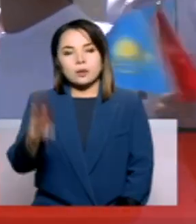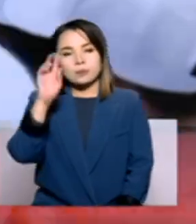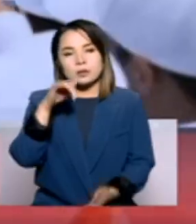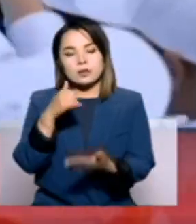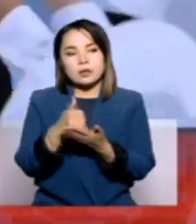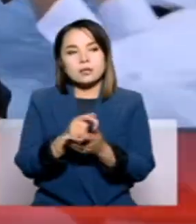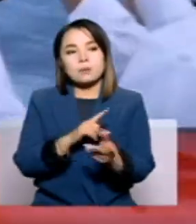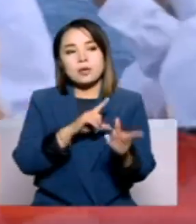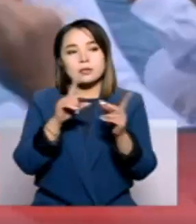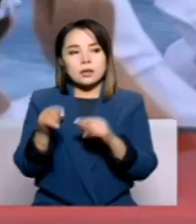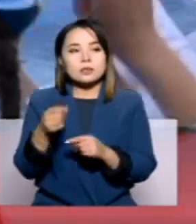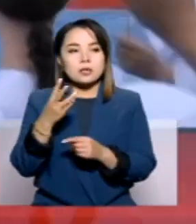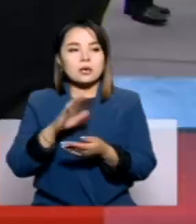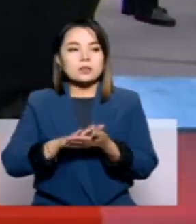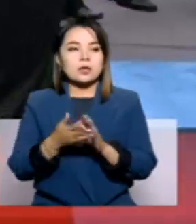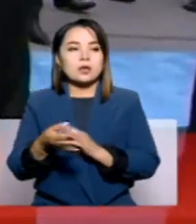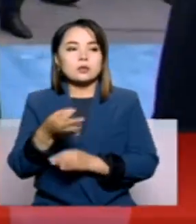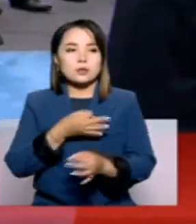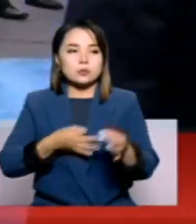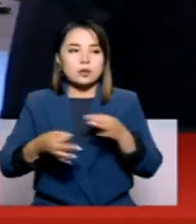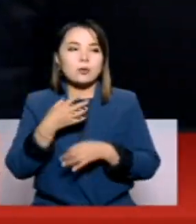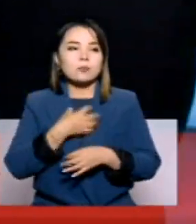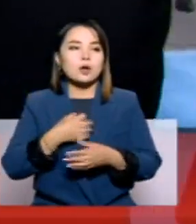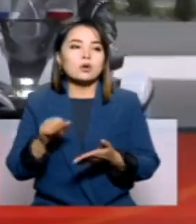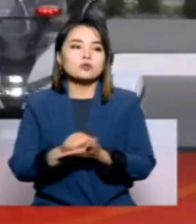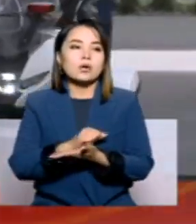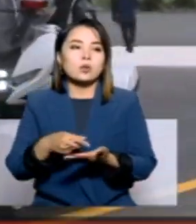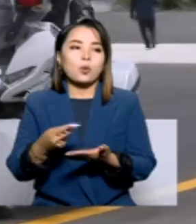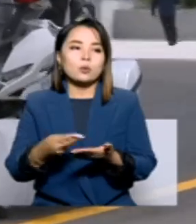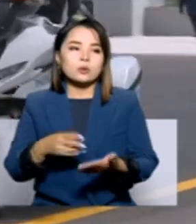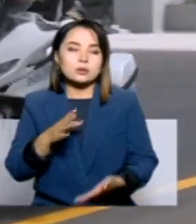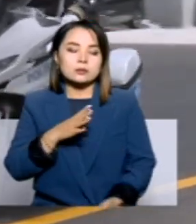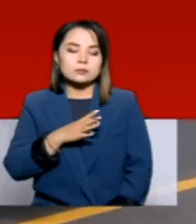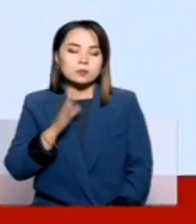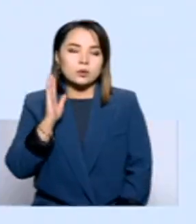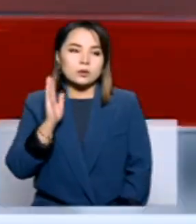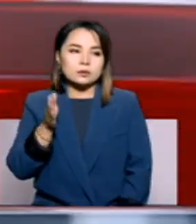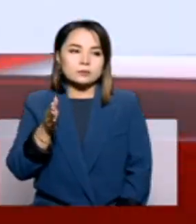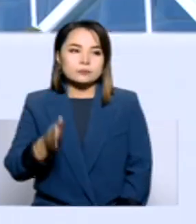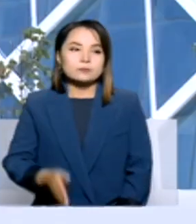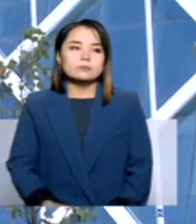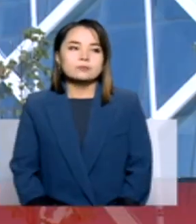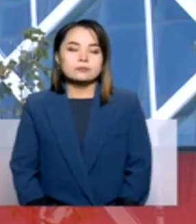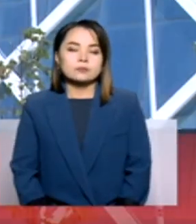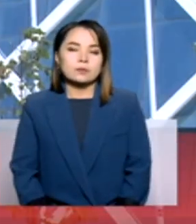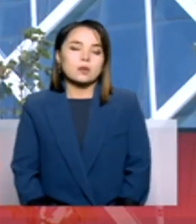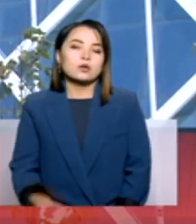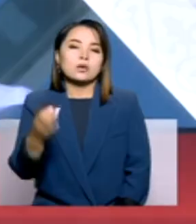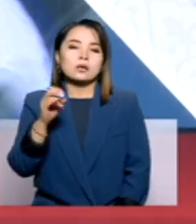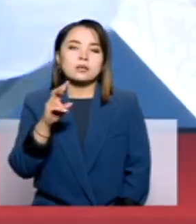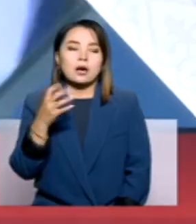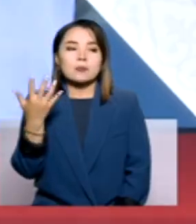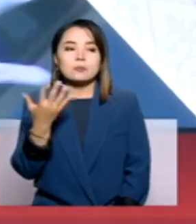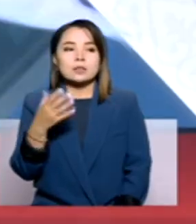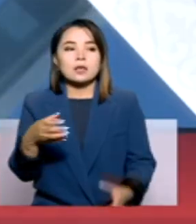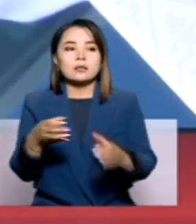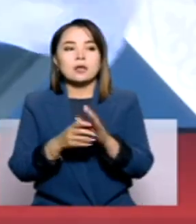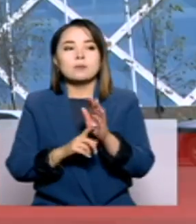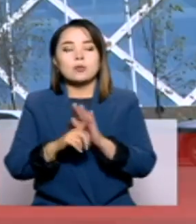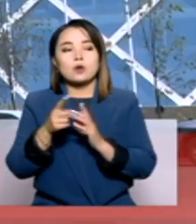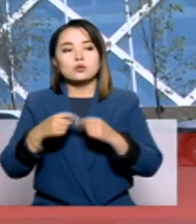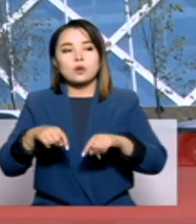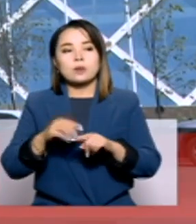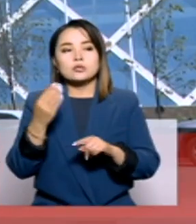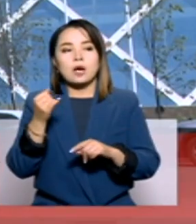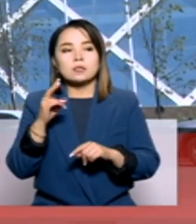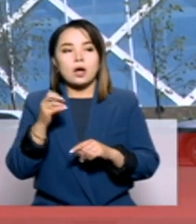Мемлекеттік сапар аясында бірқатар келіссөз жүргізіліп, маңызды құжаттарға қол қойылмақ. Шанхай бестігі болып бастаған ұйым